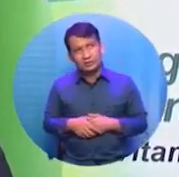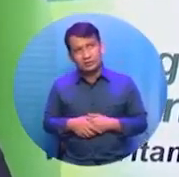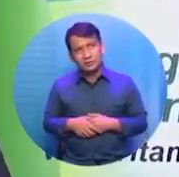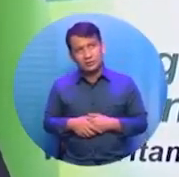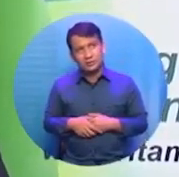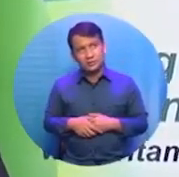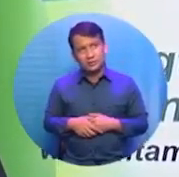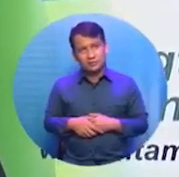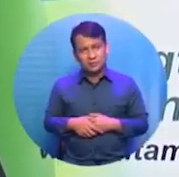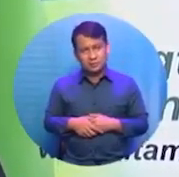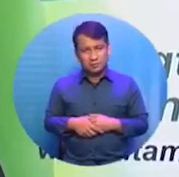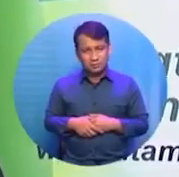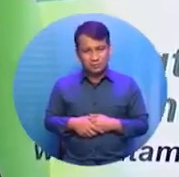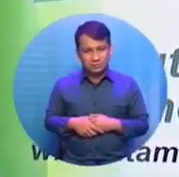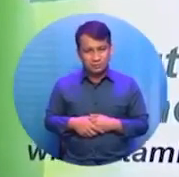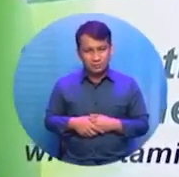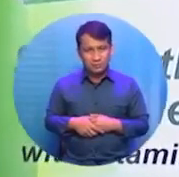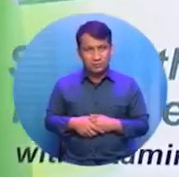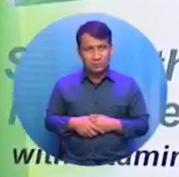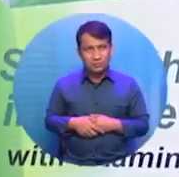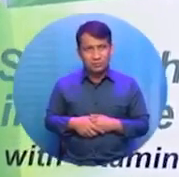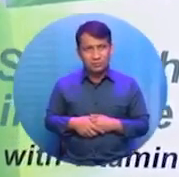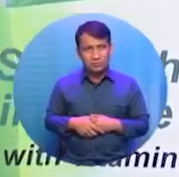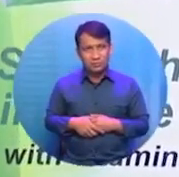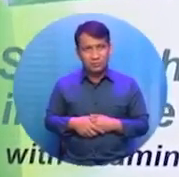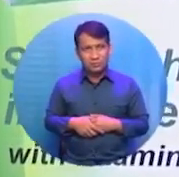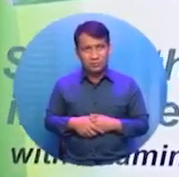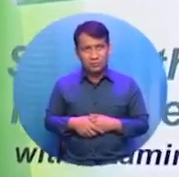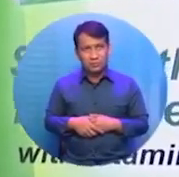No. Ha? Actually, blind.